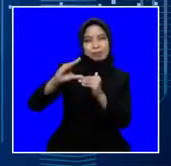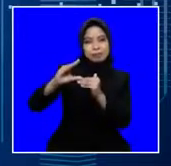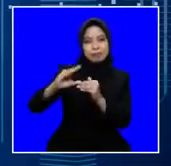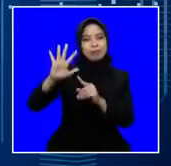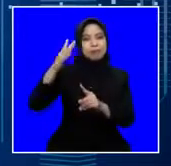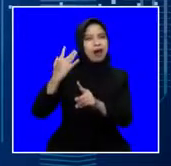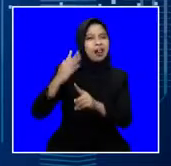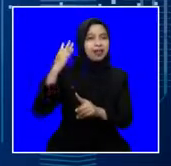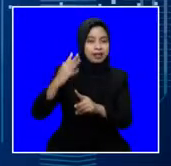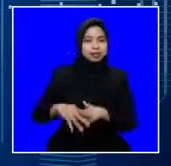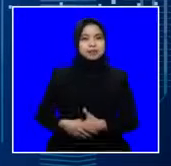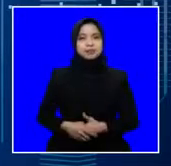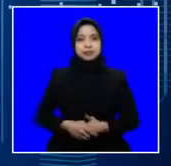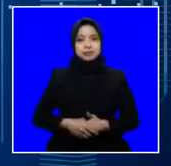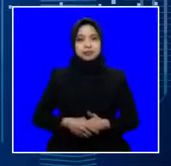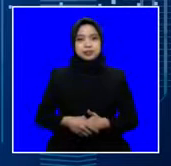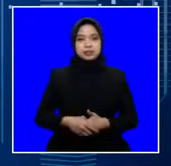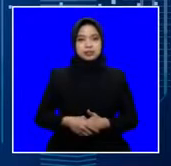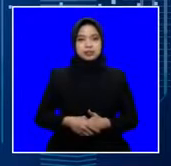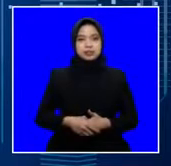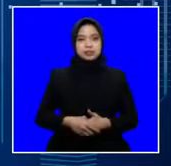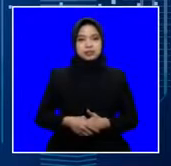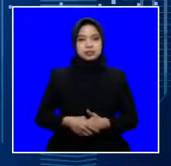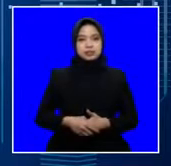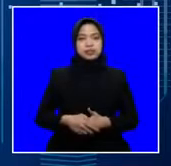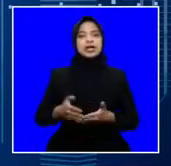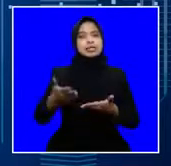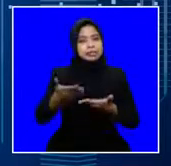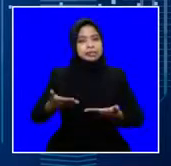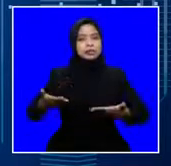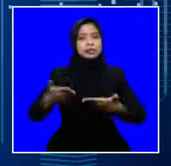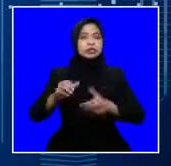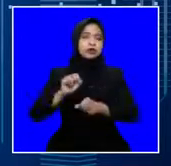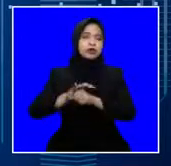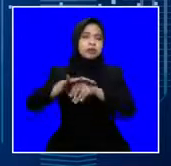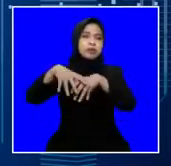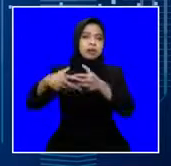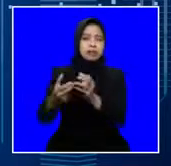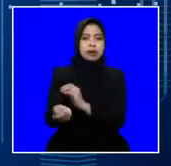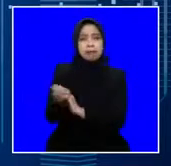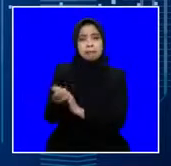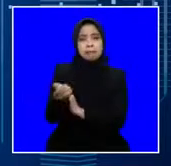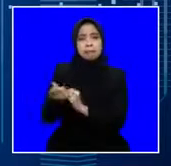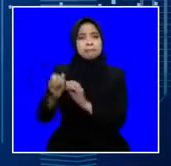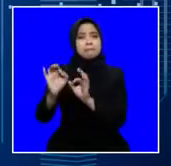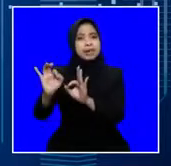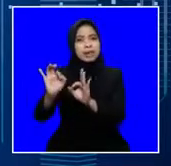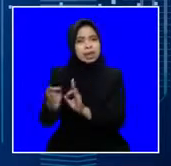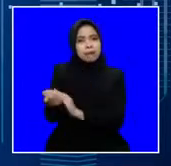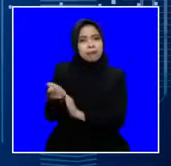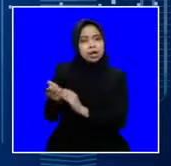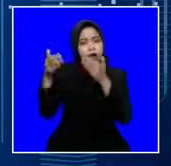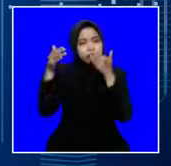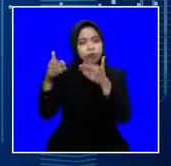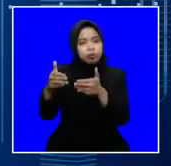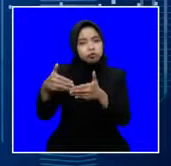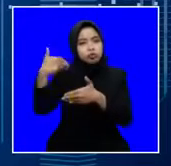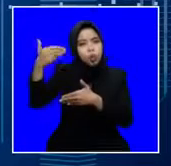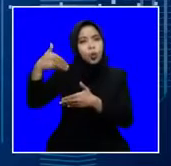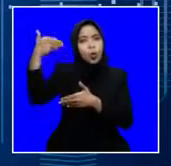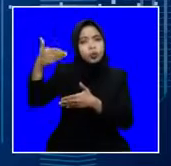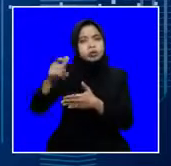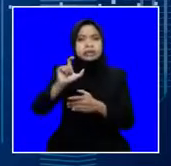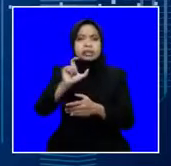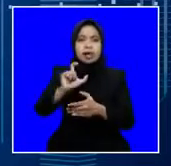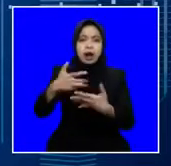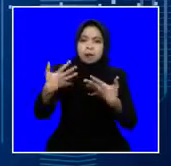lipat. Tentunya dalam masa kita menghadapi pandemi, belanja pendidikan ini juga perlu untuk terus ditekankan untuk